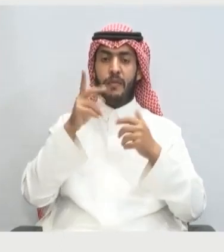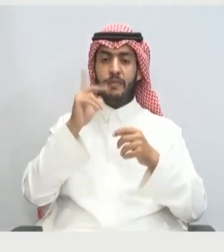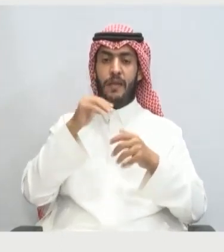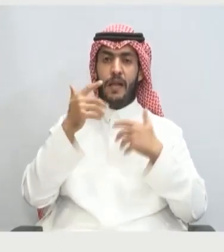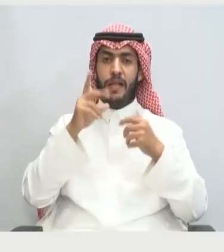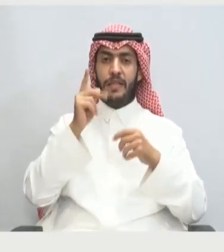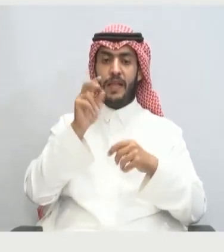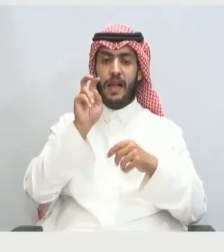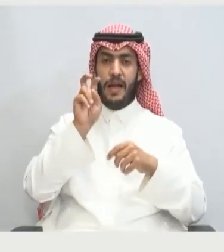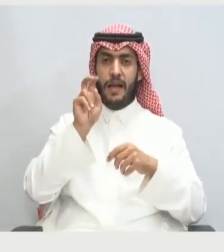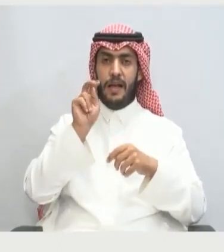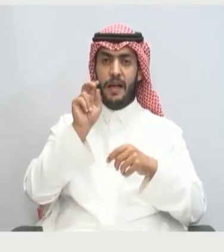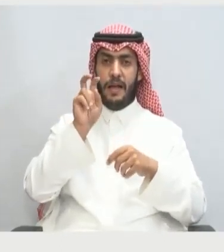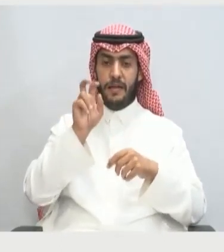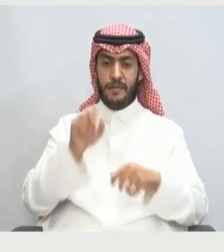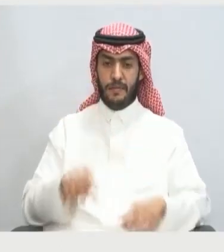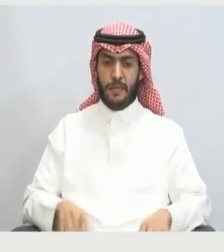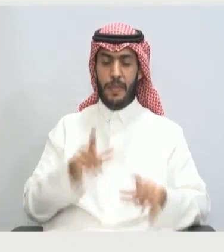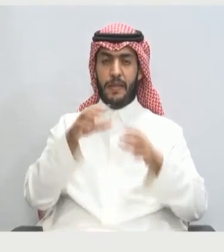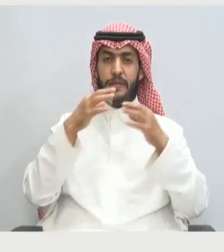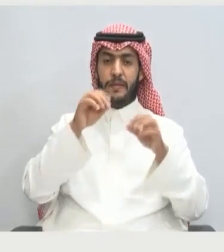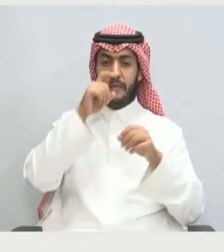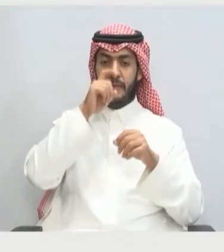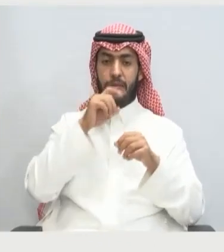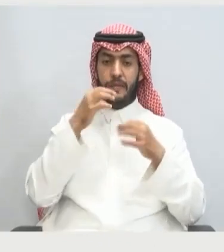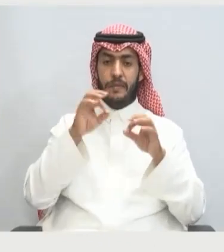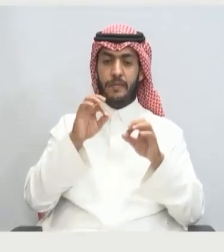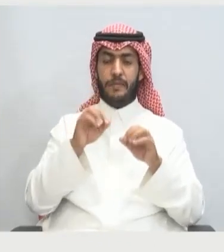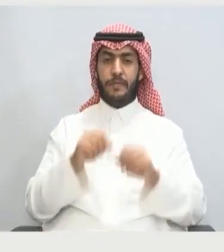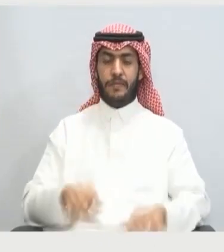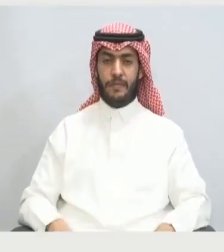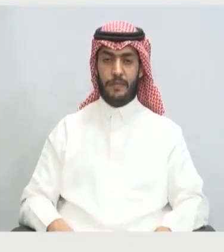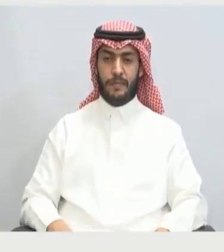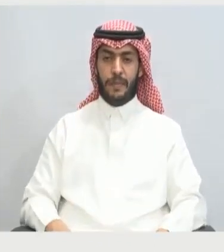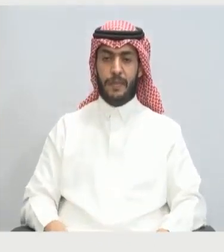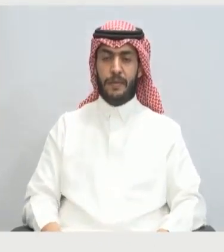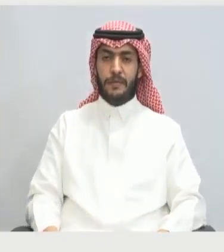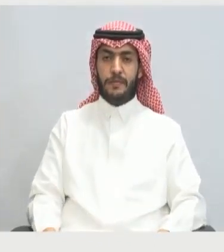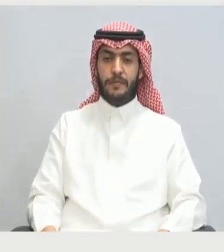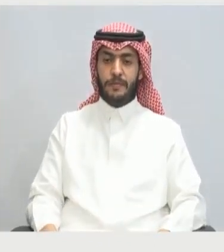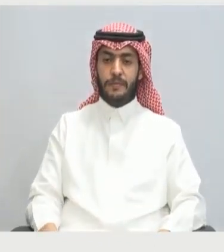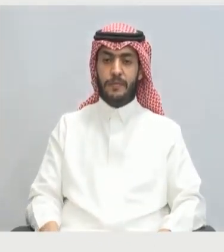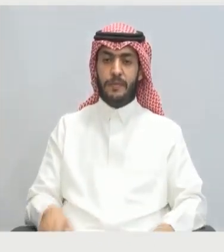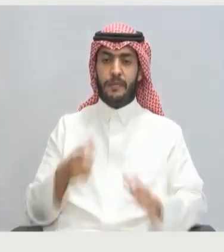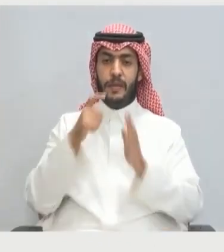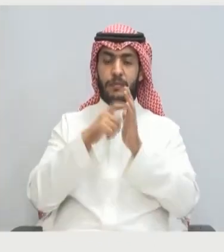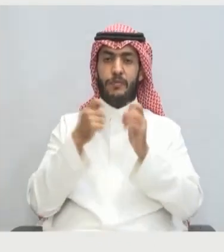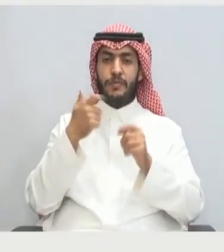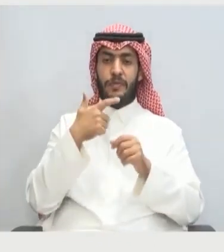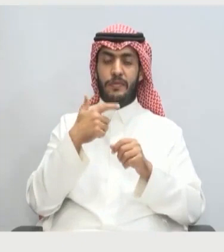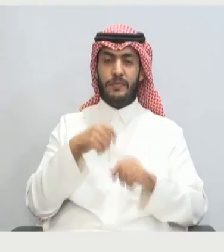ذلك الطاقه طبعا هذا كله سيحتاج الى انزيمات خاصه حتى يحدث وتنظم